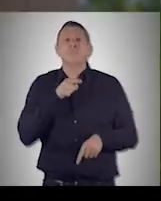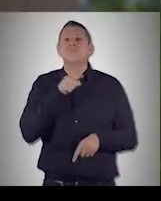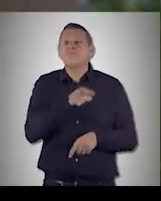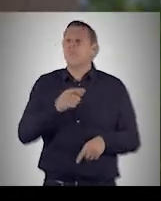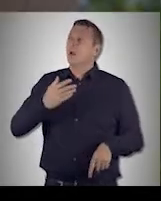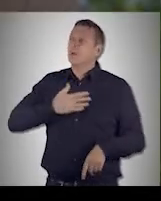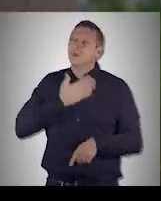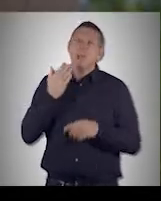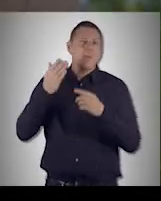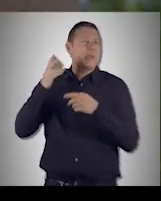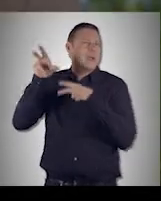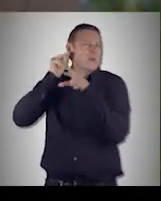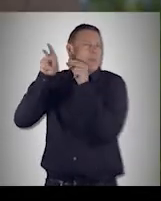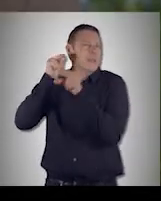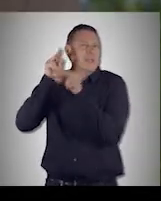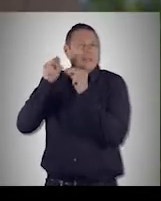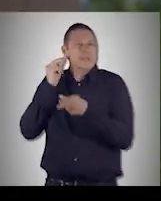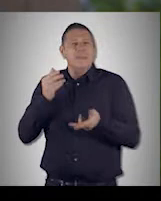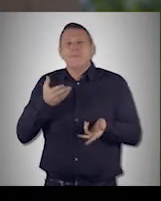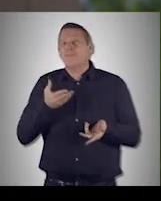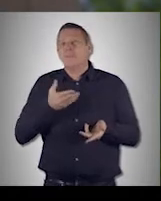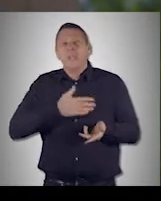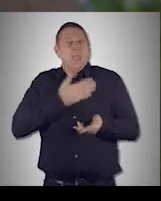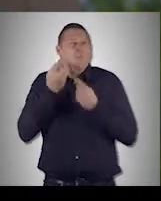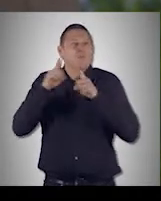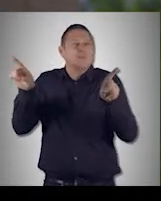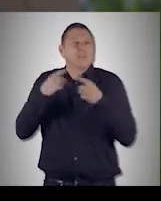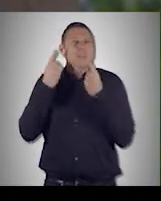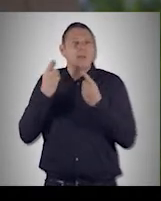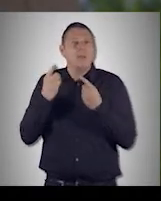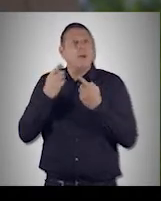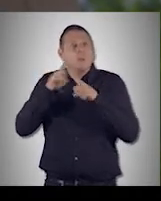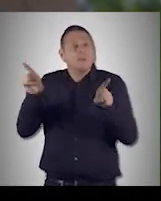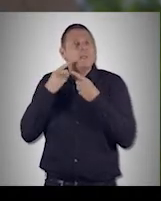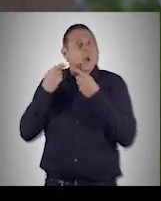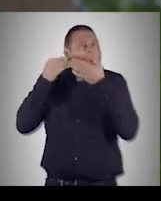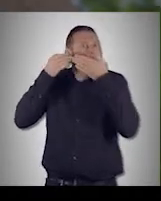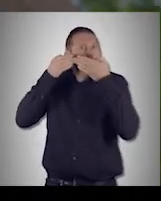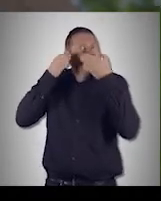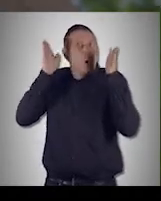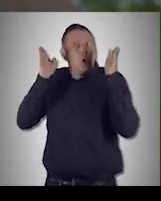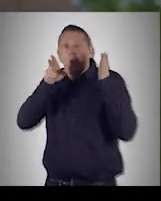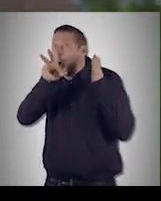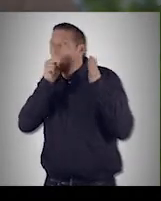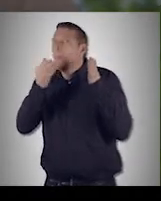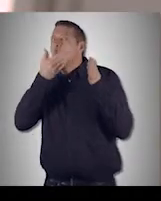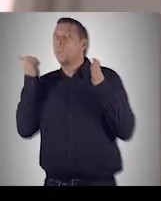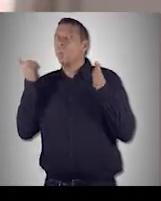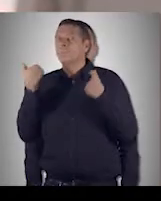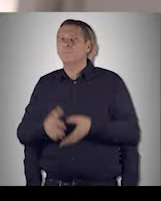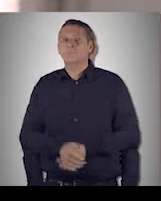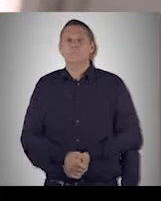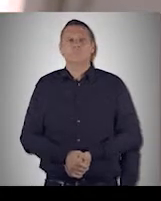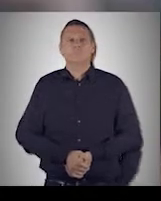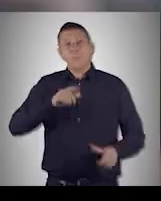J'aime écouter et entendre la musique parce que la musique, c'est ma porte pour entendre mieux. Lors de